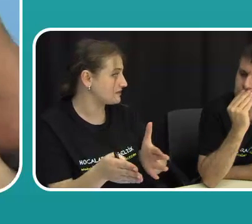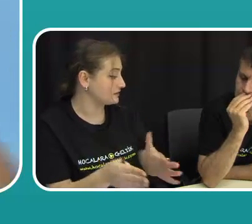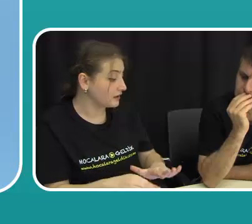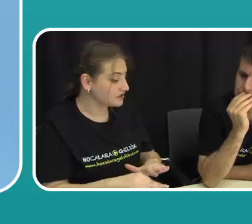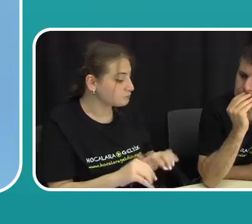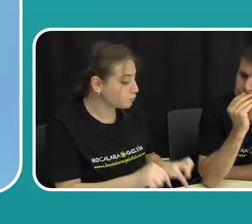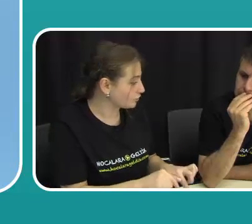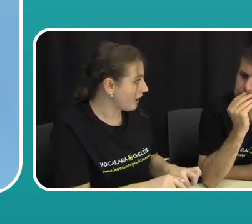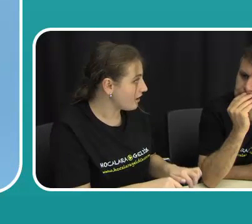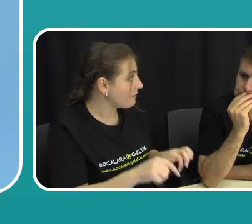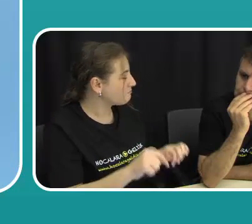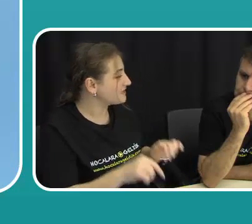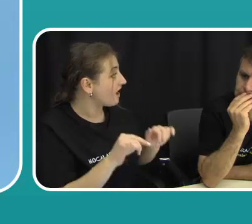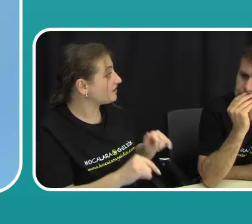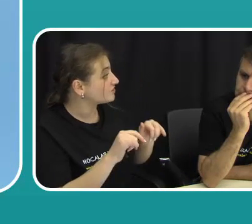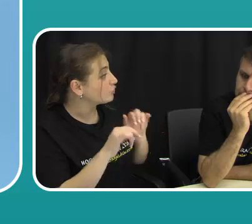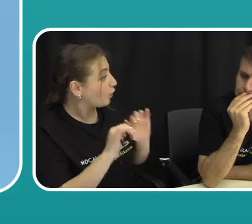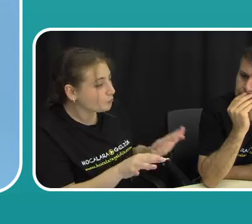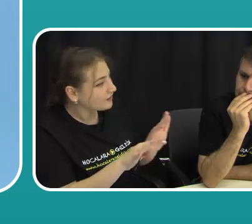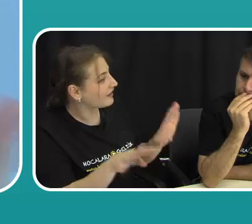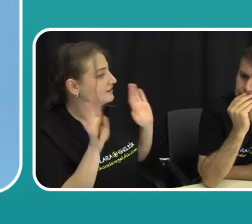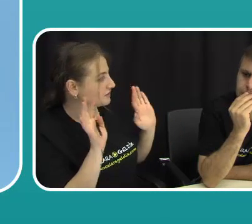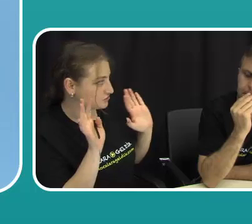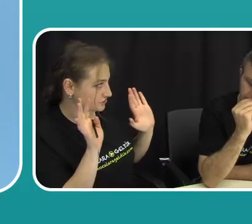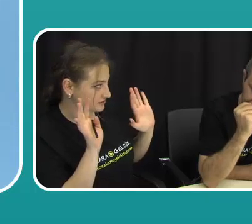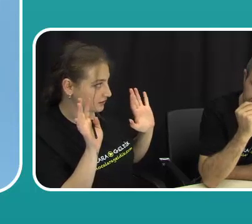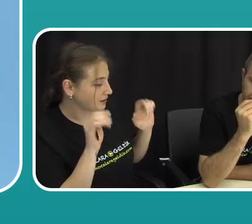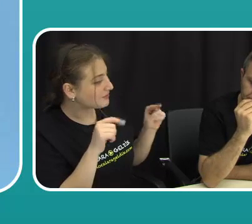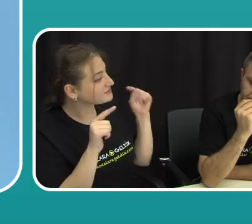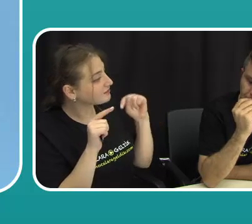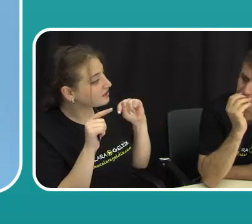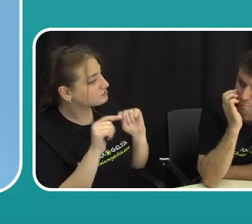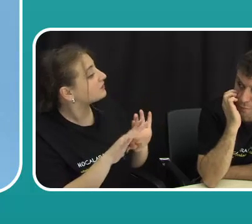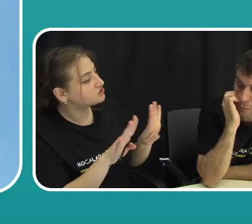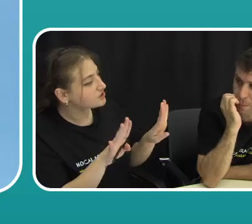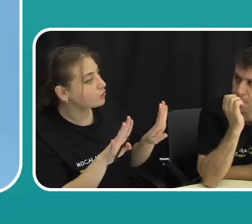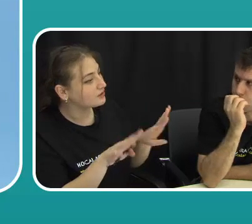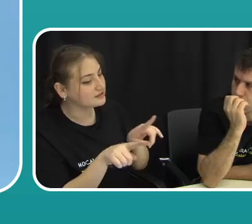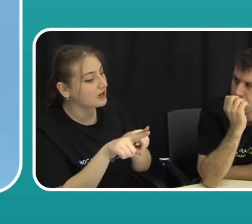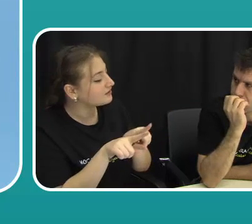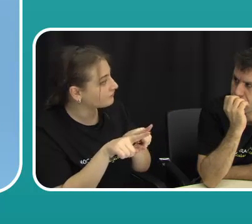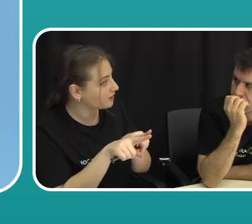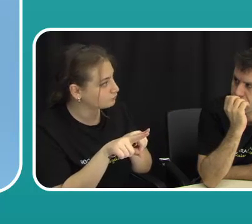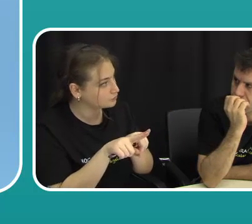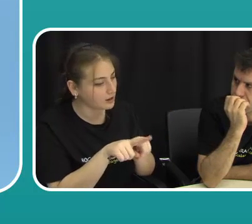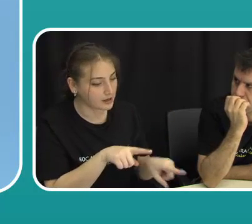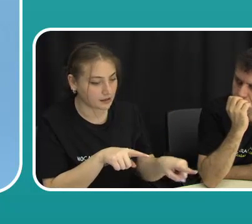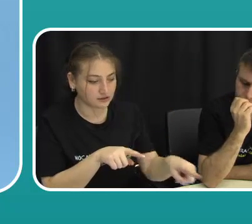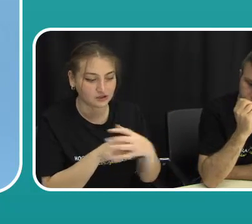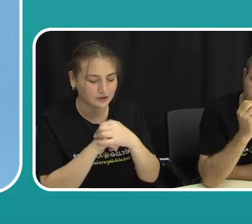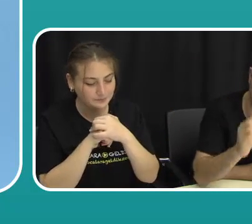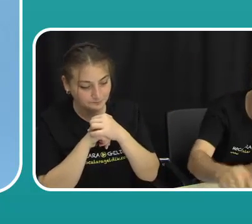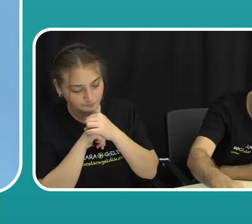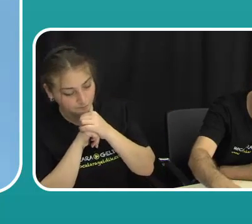öğrenmezsen Şimdi burada biz anlatıcının umrunda değiliz açıkçası birazdan tartışmaya geçeceğiz o öyle değil aradaki fark buradan